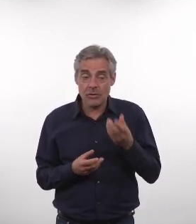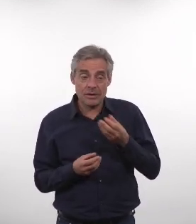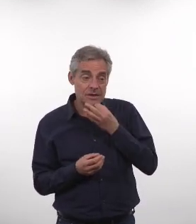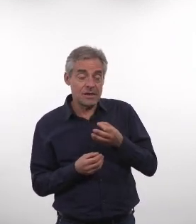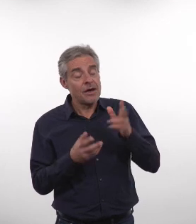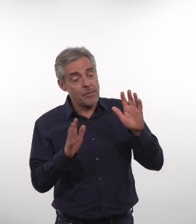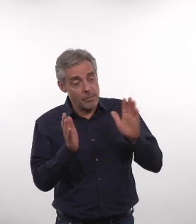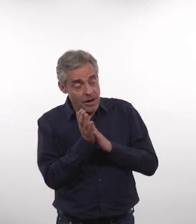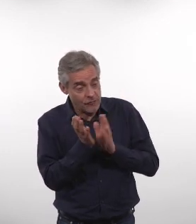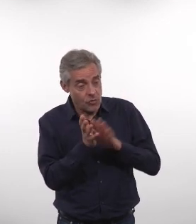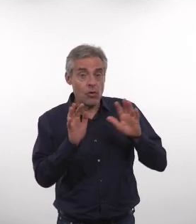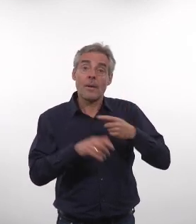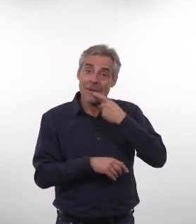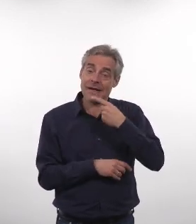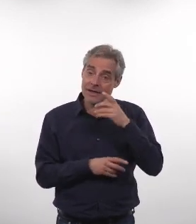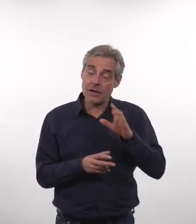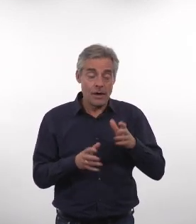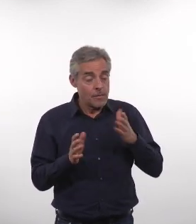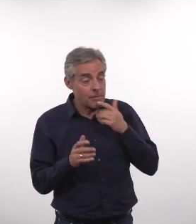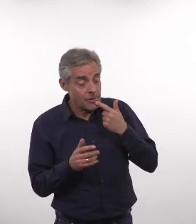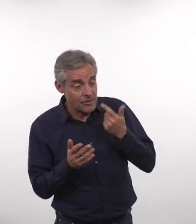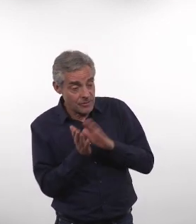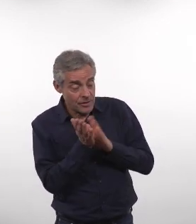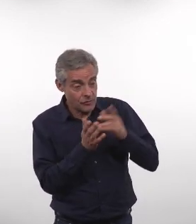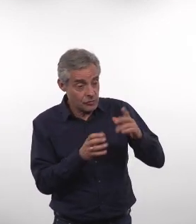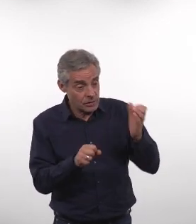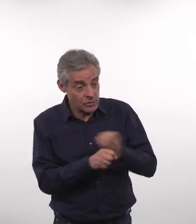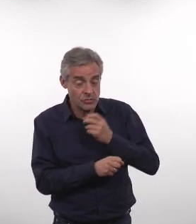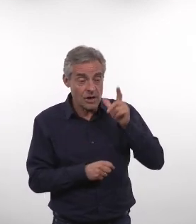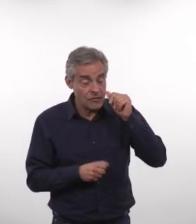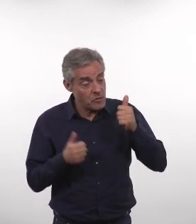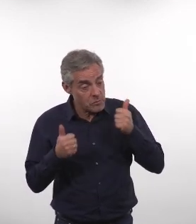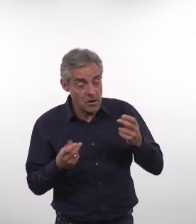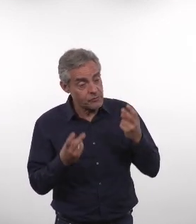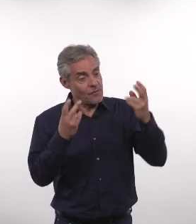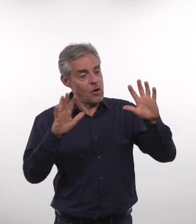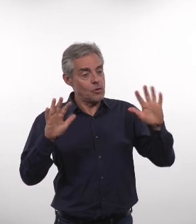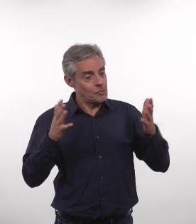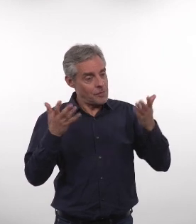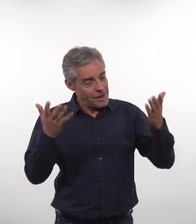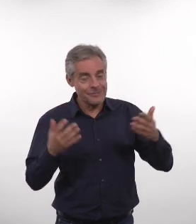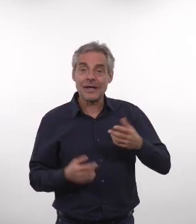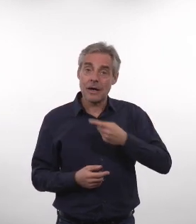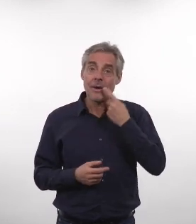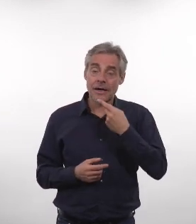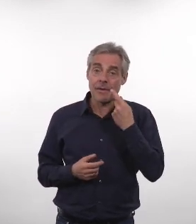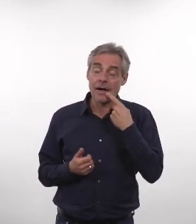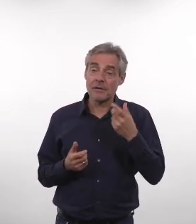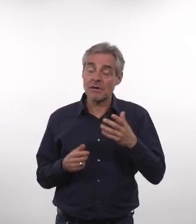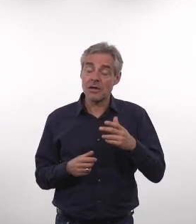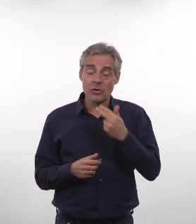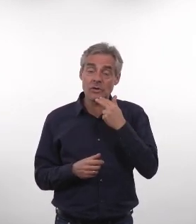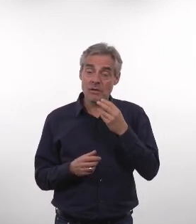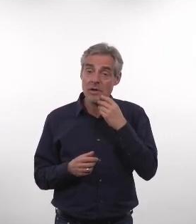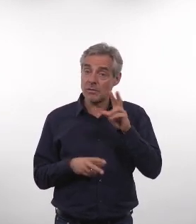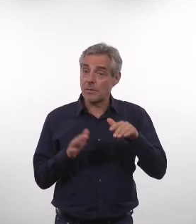ah, bravo, tu as réussi, tu es fort, c'est très bien. Voilà, ça peut être aussi quelque chose qui peut bien fonctionner pour certaines